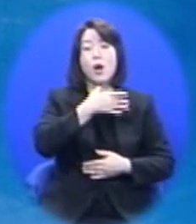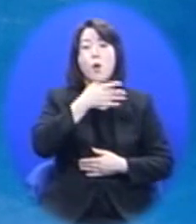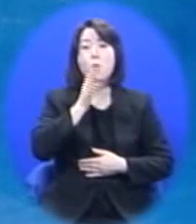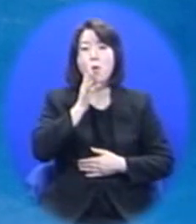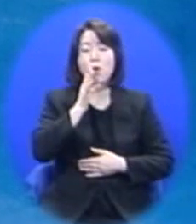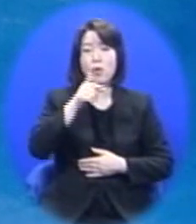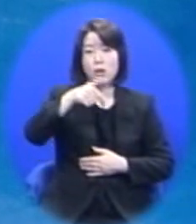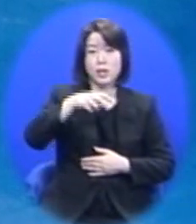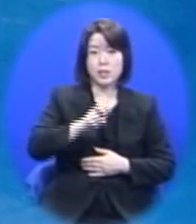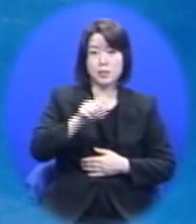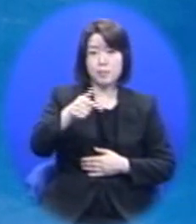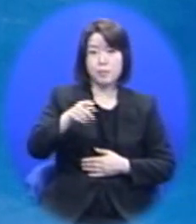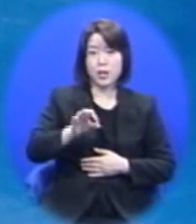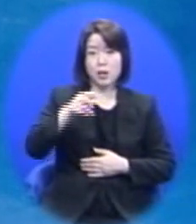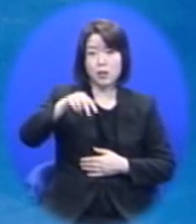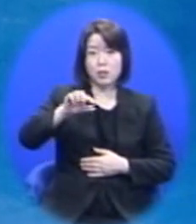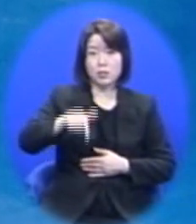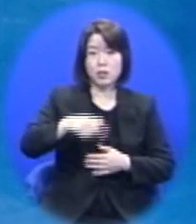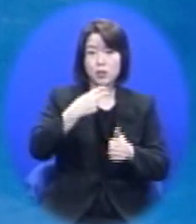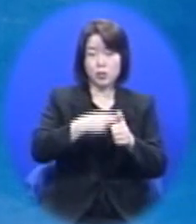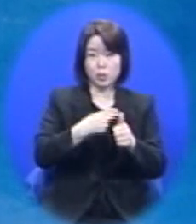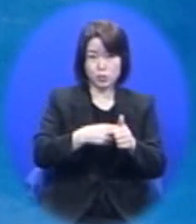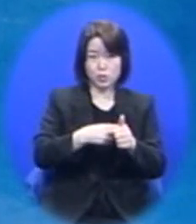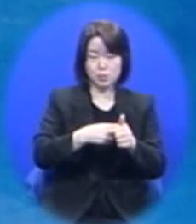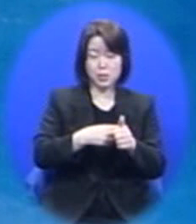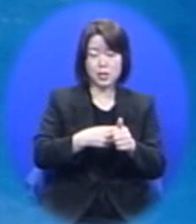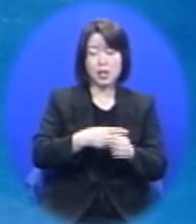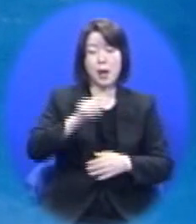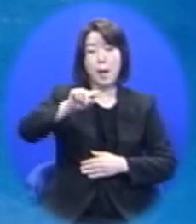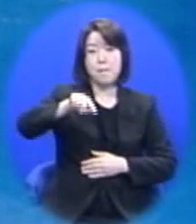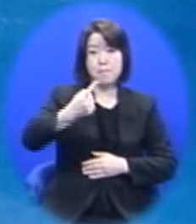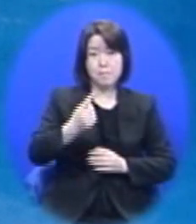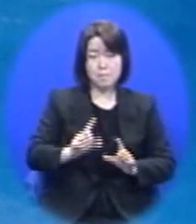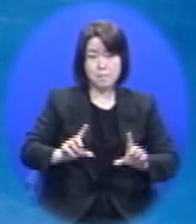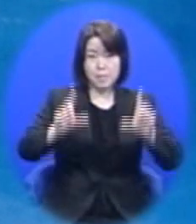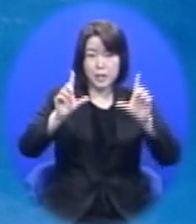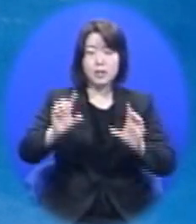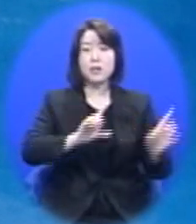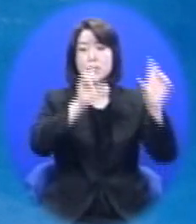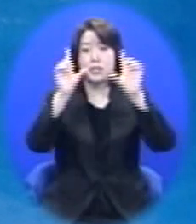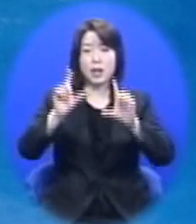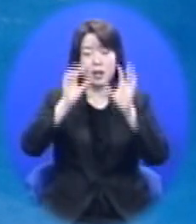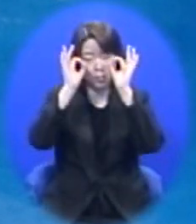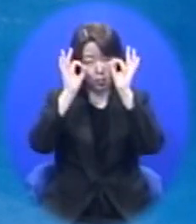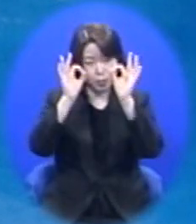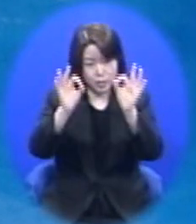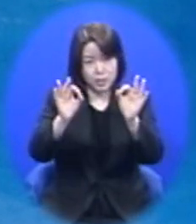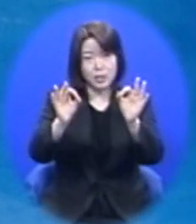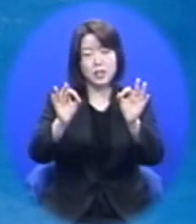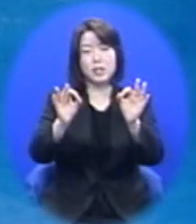김형석 교수님, 그분이 100년을 살아보니 라는 제목의 책을 쓰셨어요.